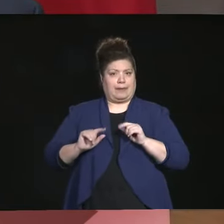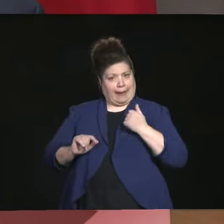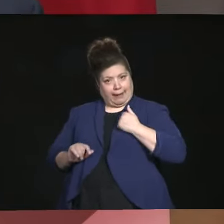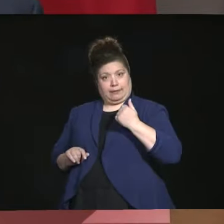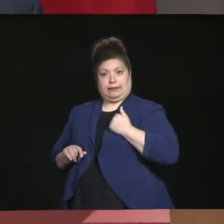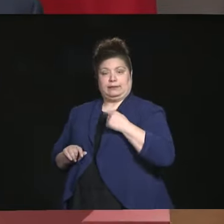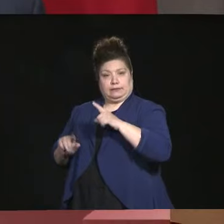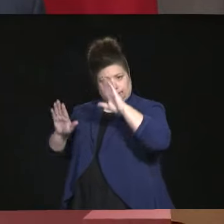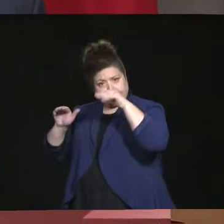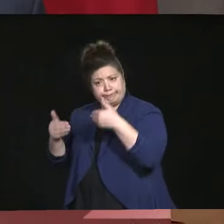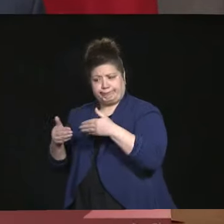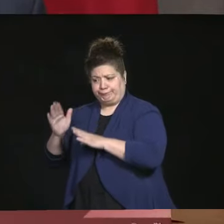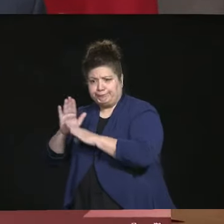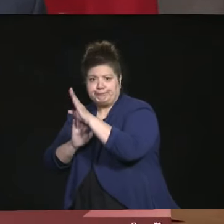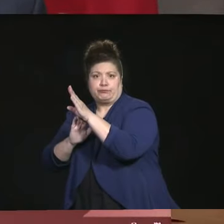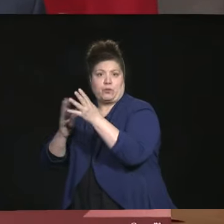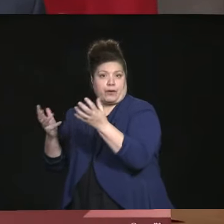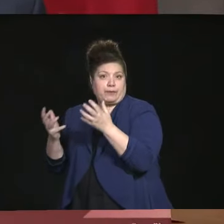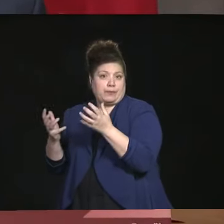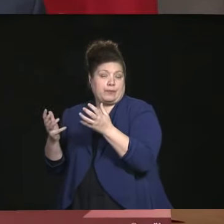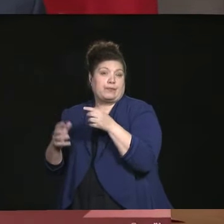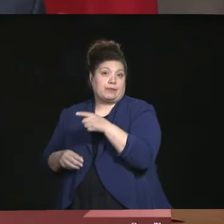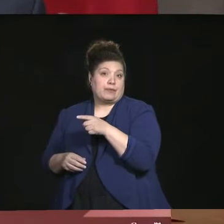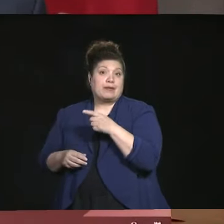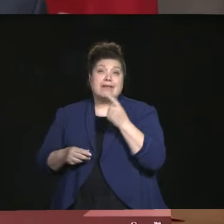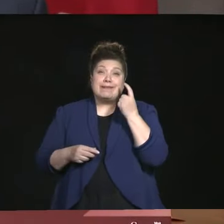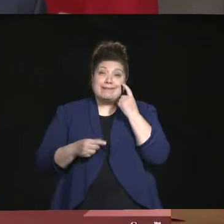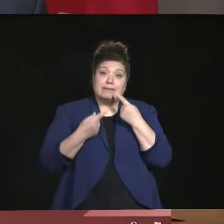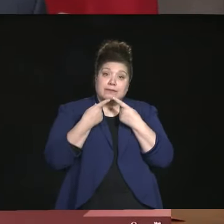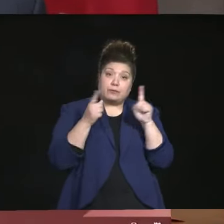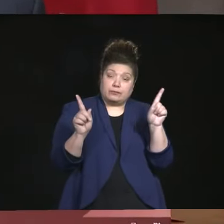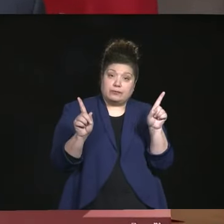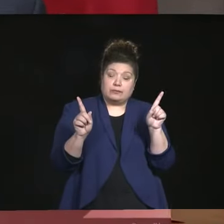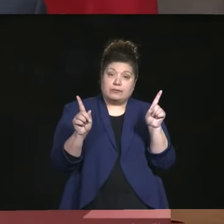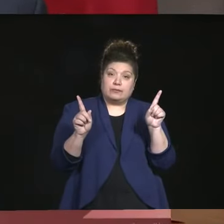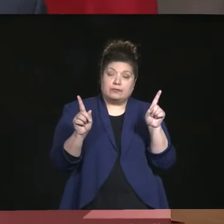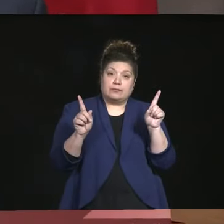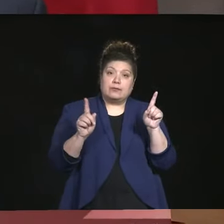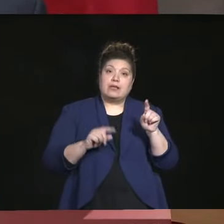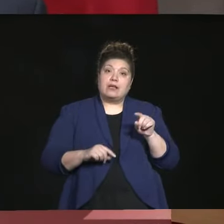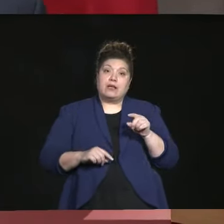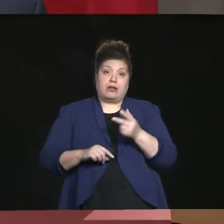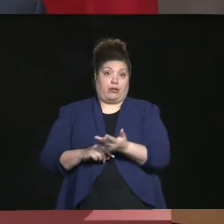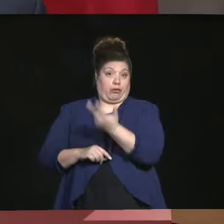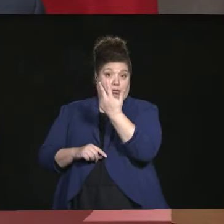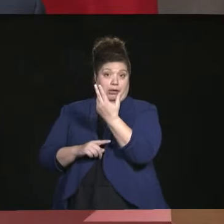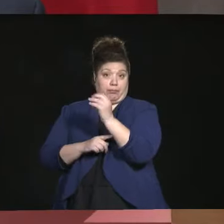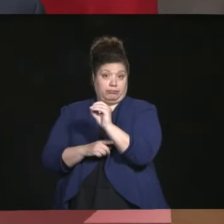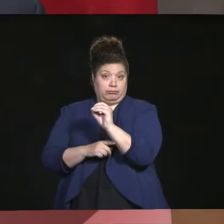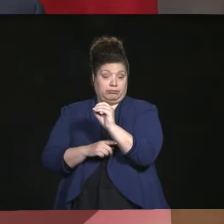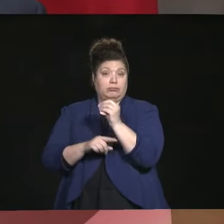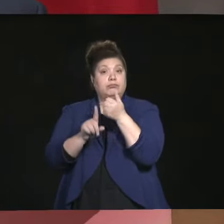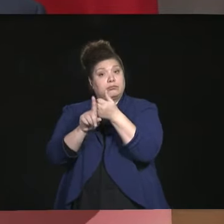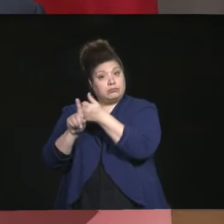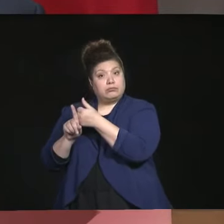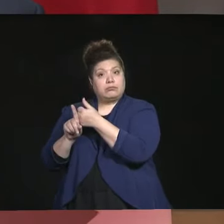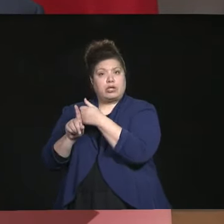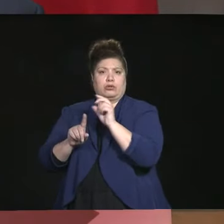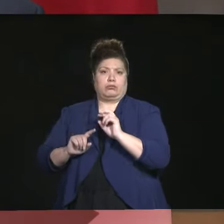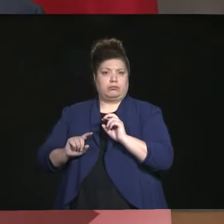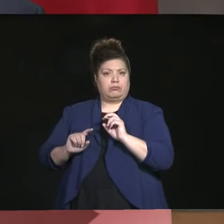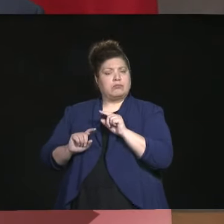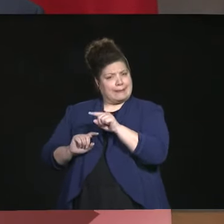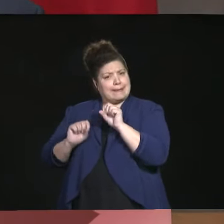annoncé 3 entreprises qui peuvent fabriquer l'équipement essentiel ici au Canada. So, notre